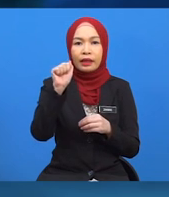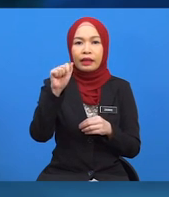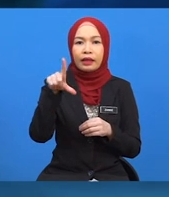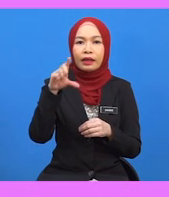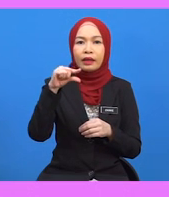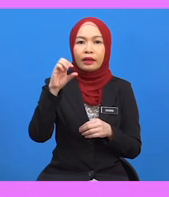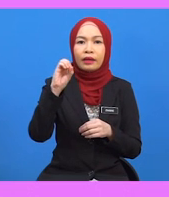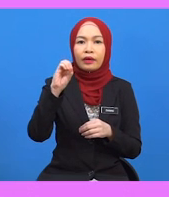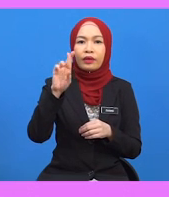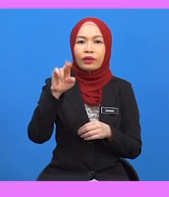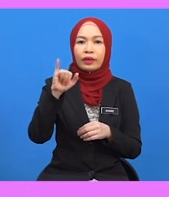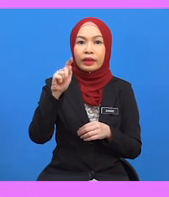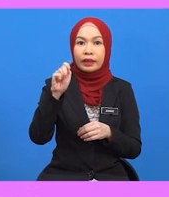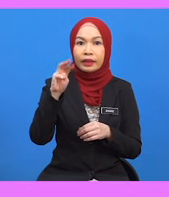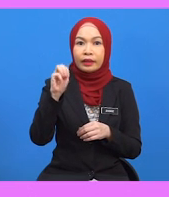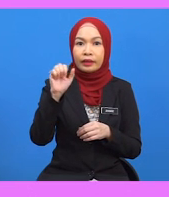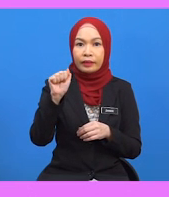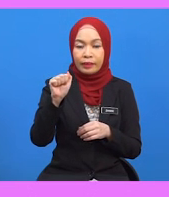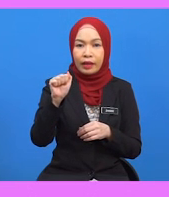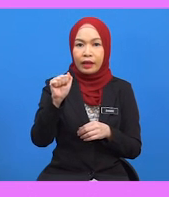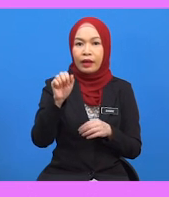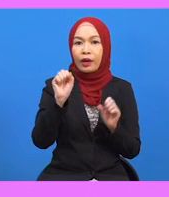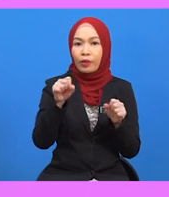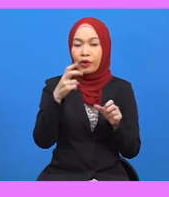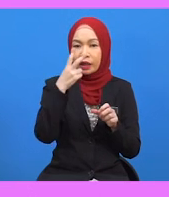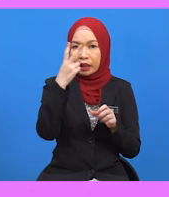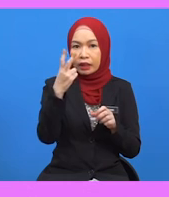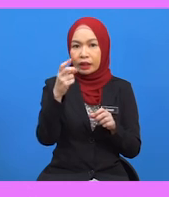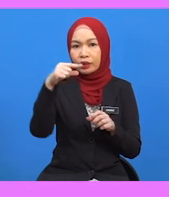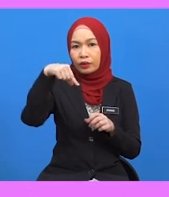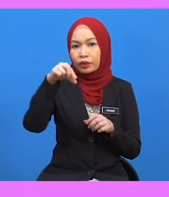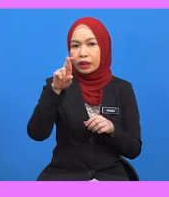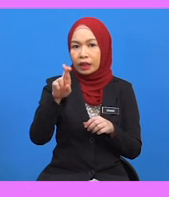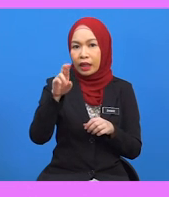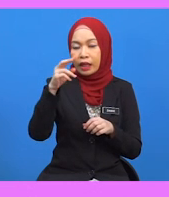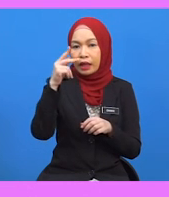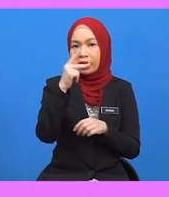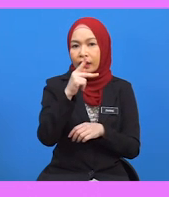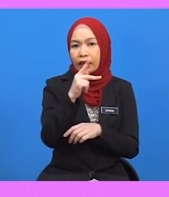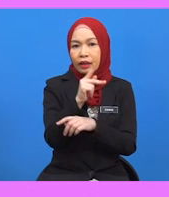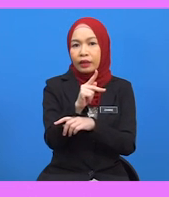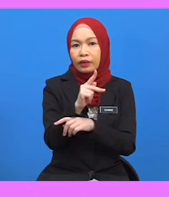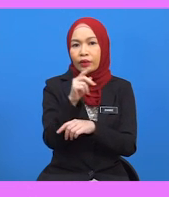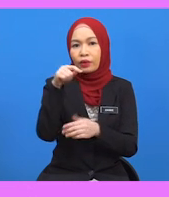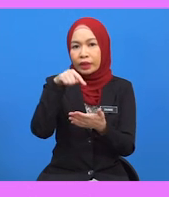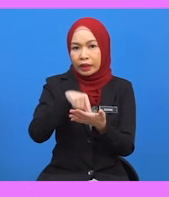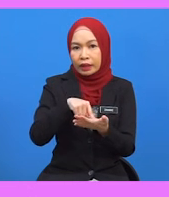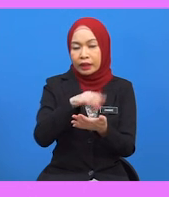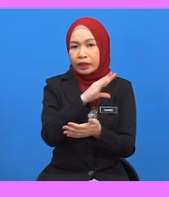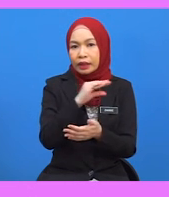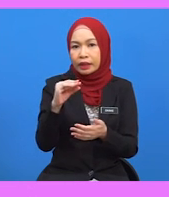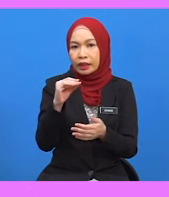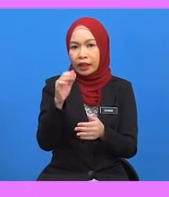kod QR pada paparan ini atau rujuk buku teks pada halaman 77.